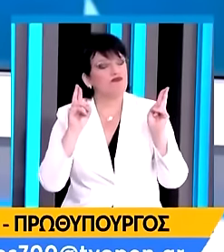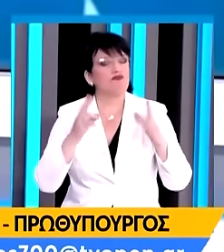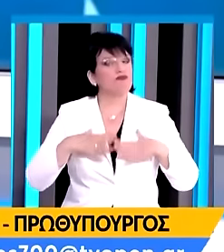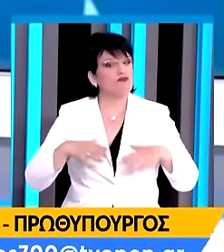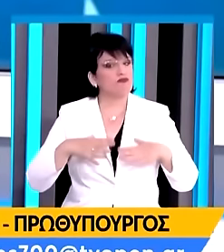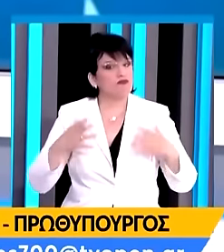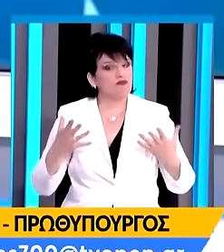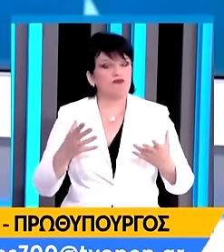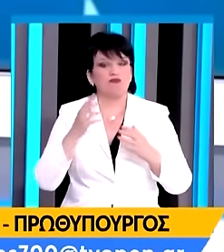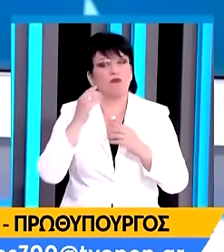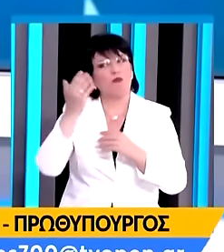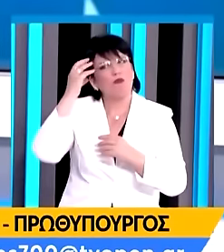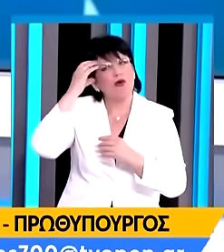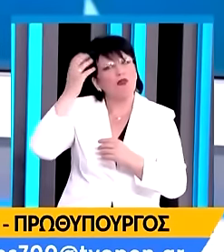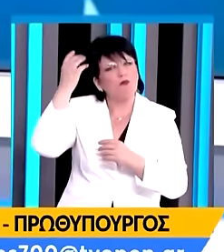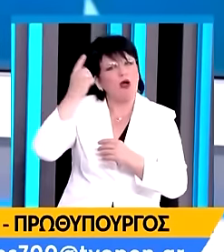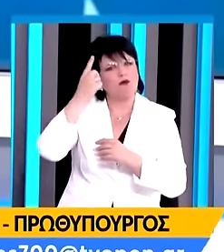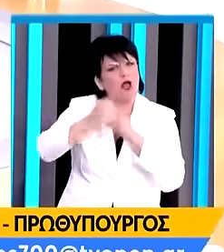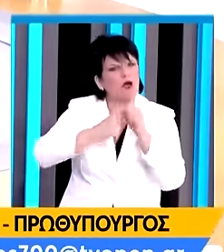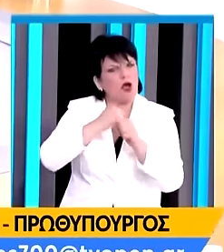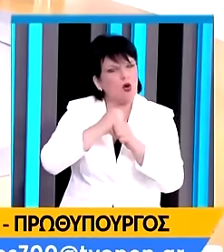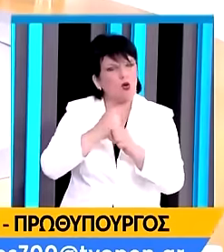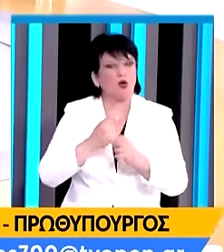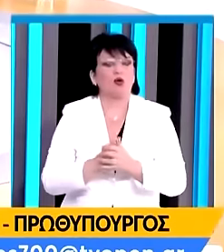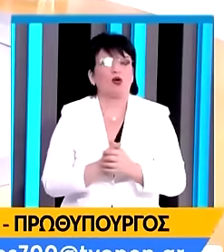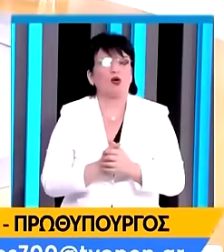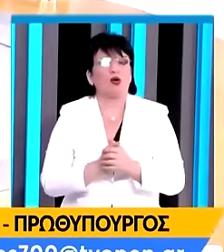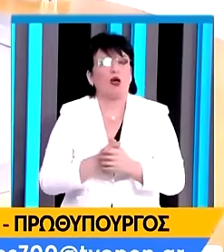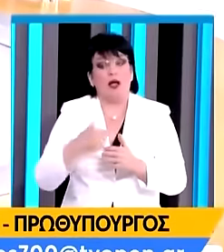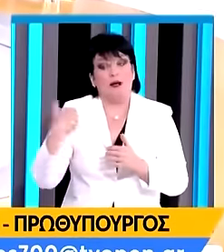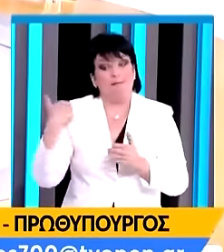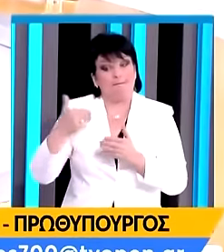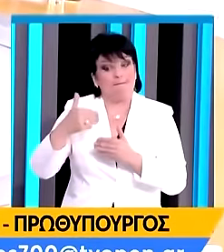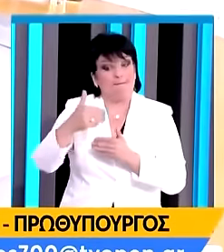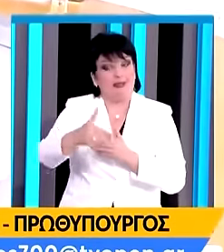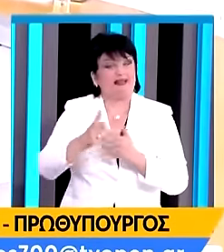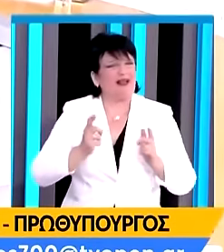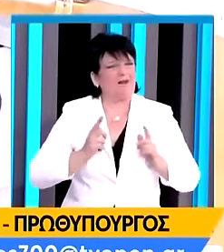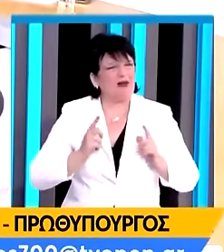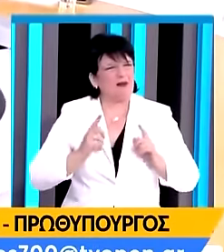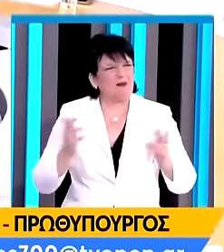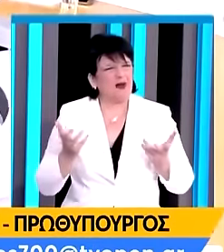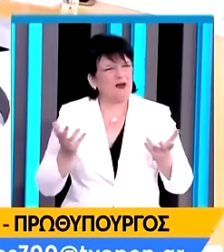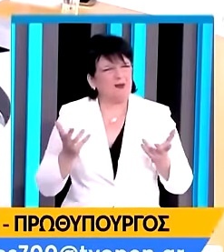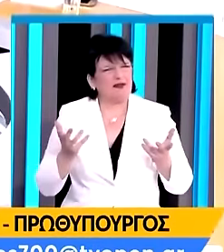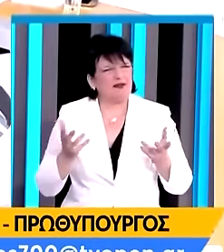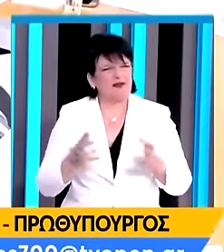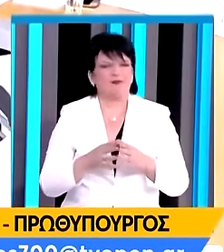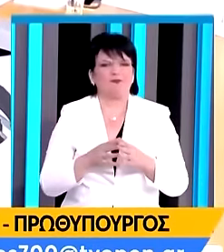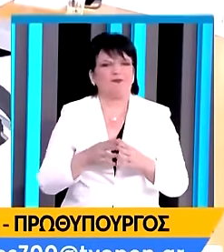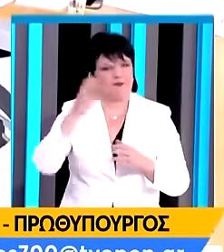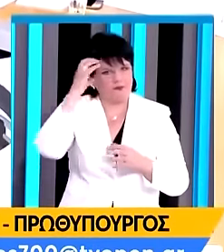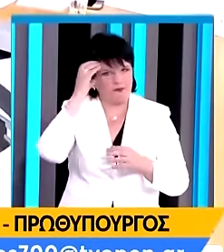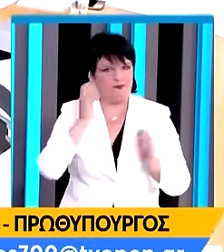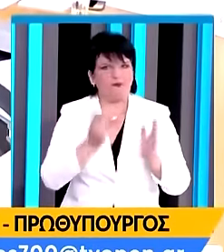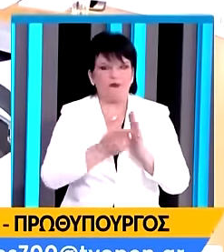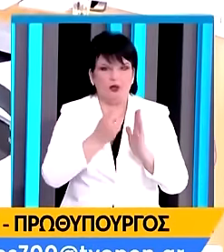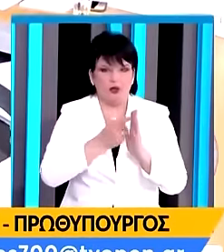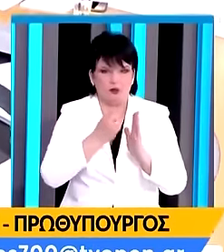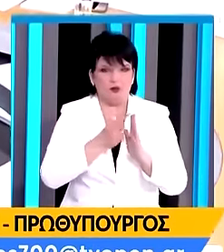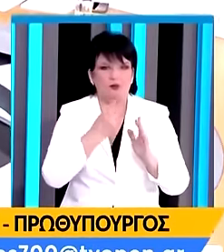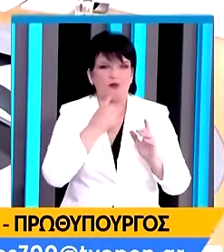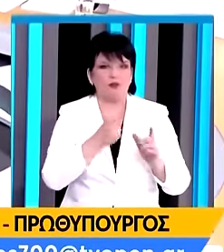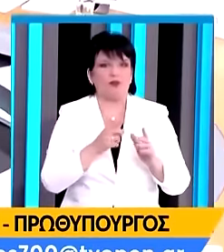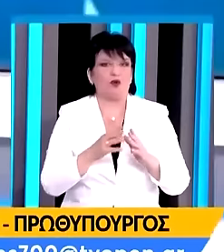σε σχέση με το που ήμασταν πριν από ένα χρόνο. Είναι βέβαια ρεαλιστικό όμως να περιμένουμε από εκεί κάτι? Βεβαίως είναι ρεαλιστικό. Γιατί θέλω να σας θυμίσω ότι πολλές φορές έχουμε αναδείξει